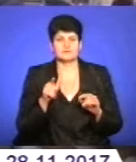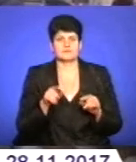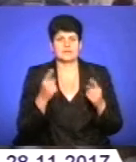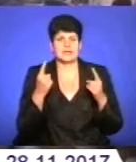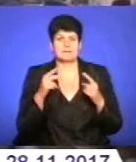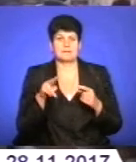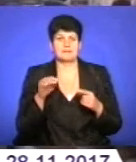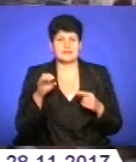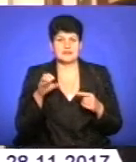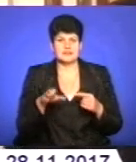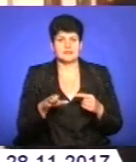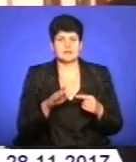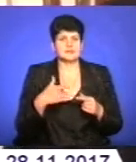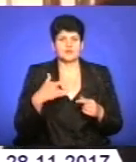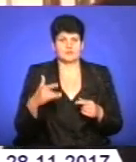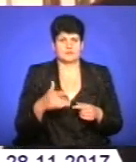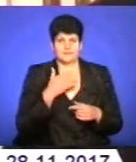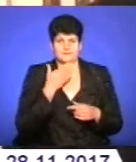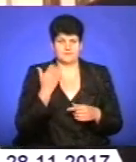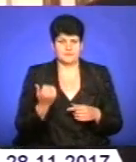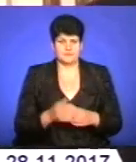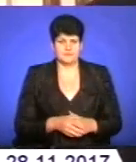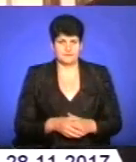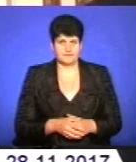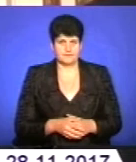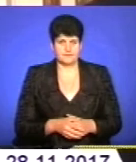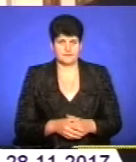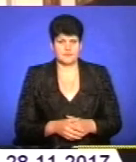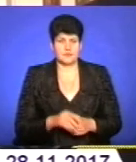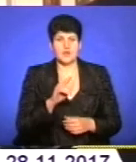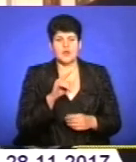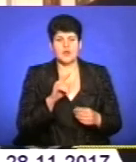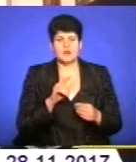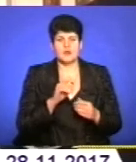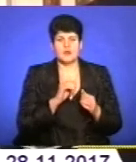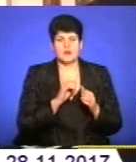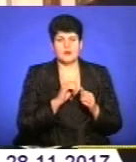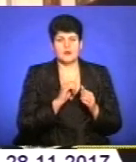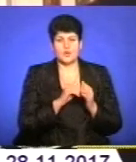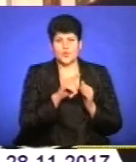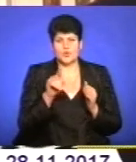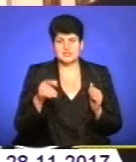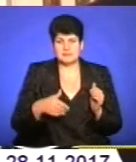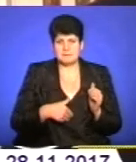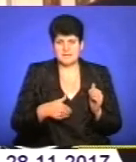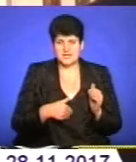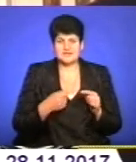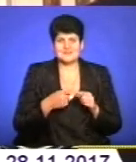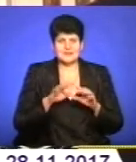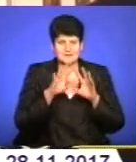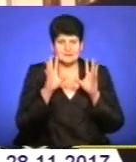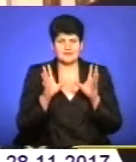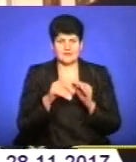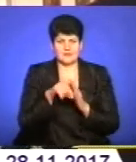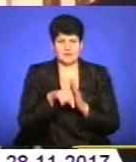постом Різдвяний – не строгий. Кожен піст по своїй сутності це є комплексне поняття,